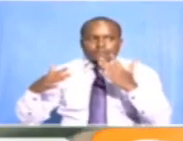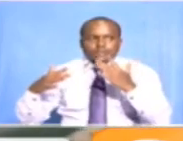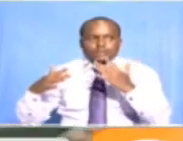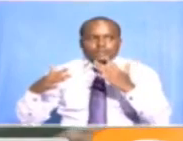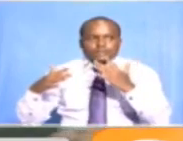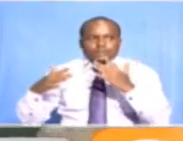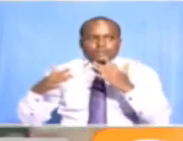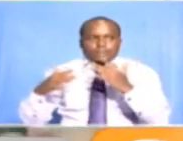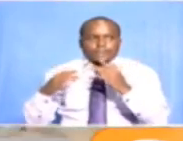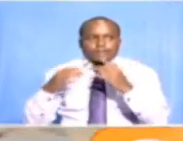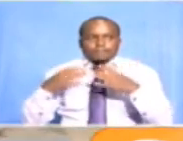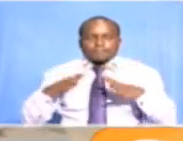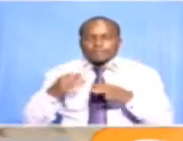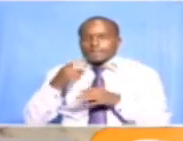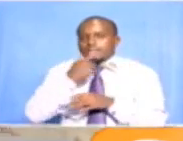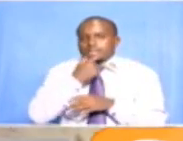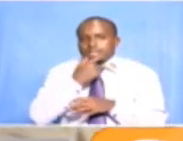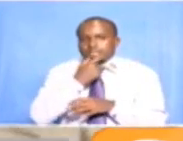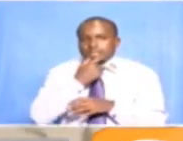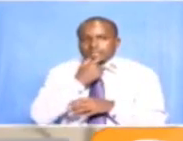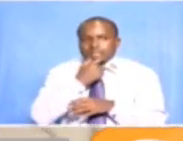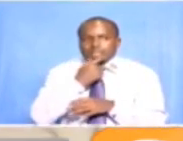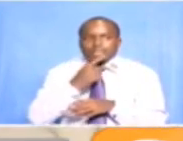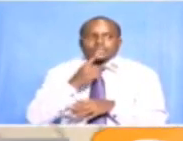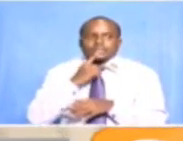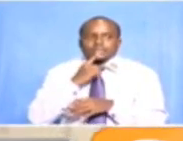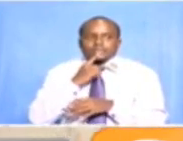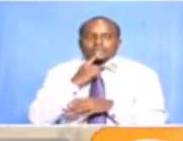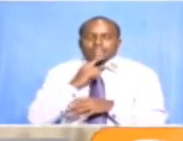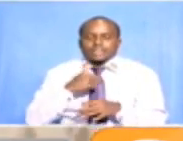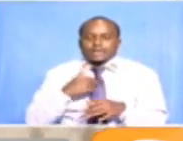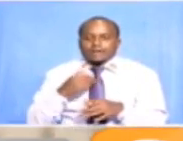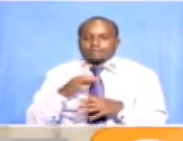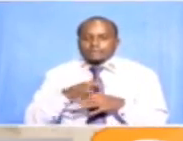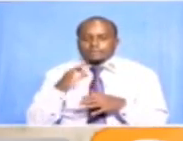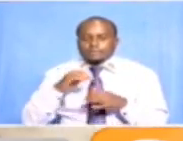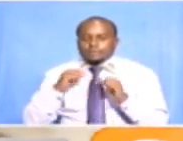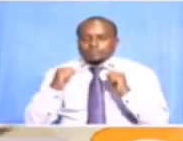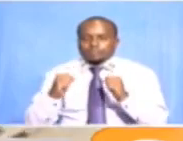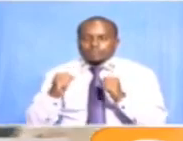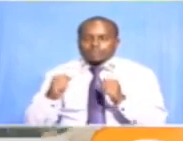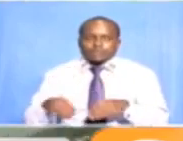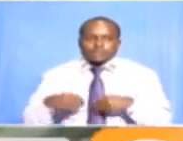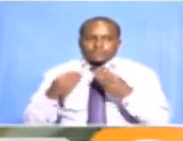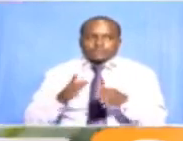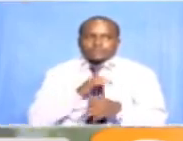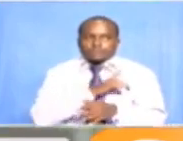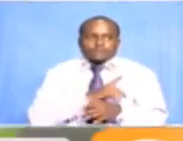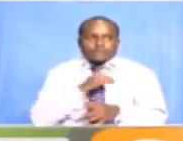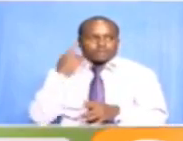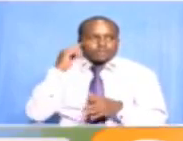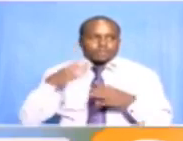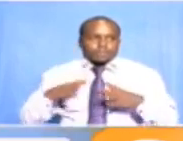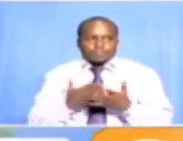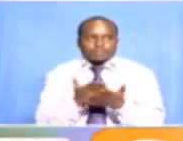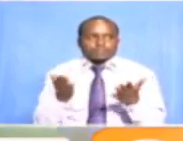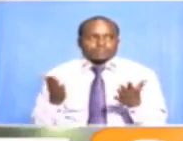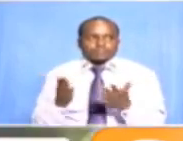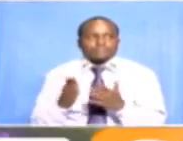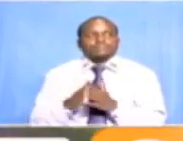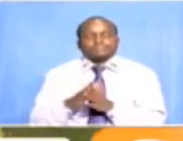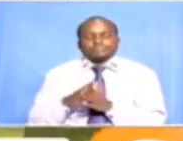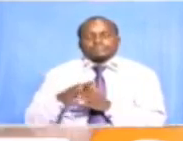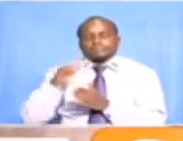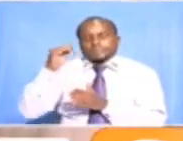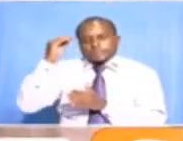wa eneo la Luo Nyanza, alisemekana kuwa na nguvu fulani zilizoleta heri kwa watu wa eneo hilo. Waziri wa Elimu Amina